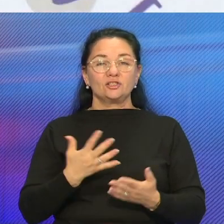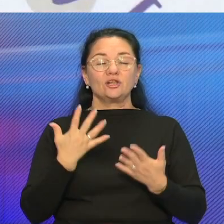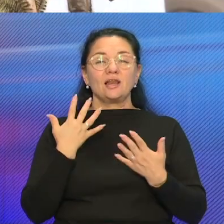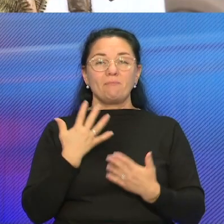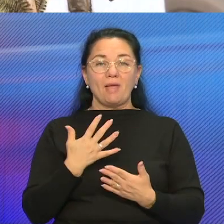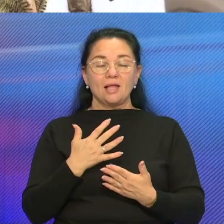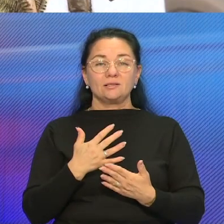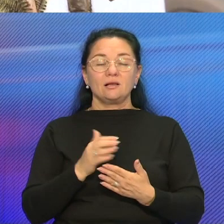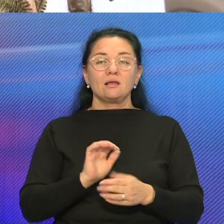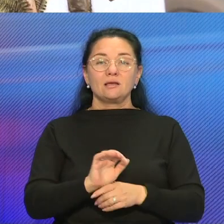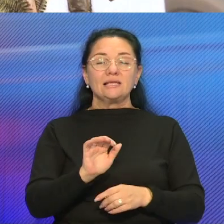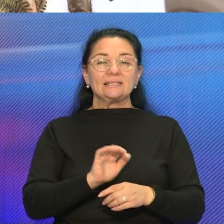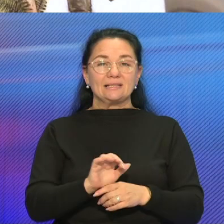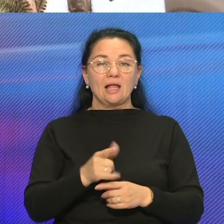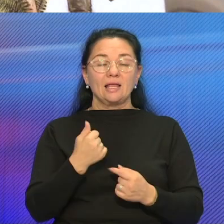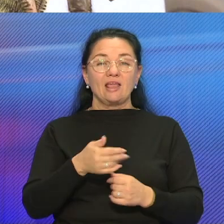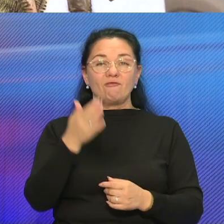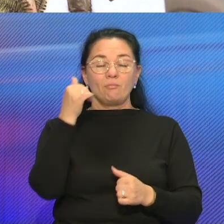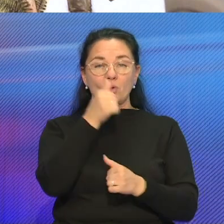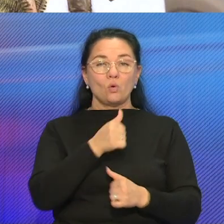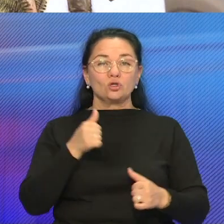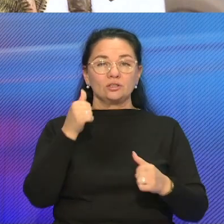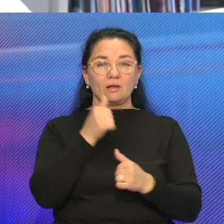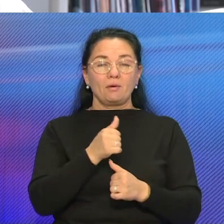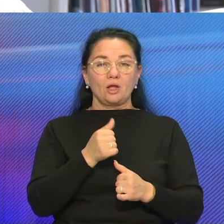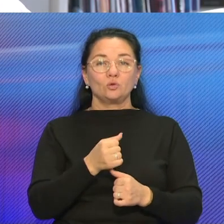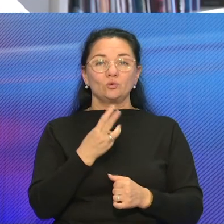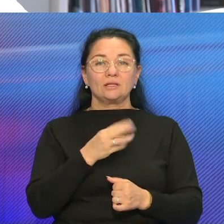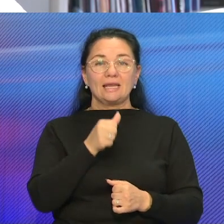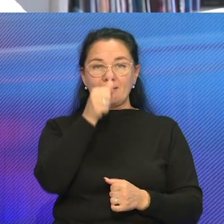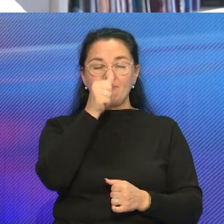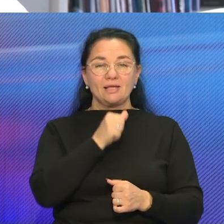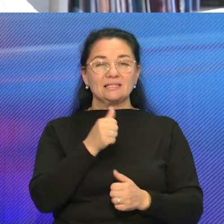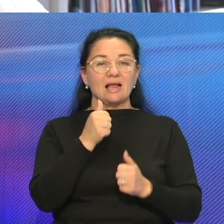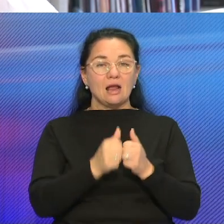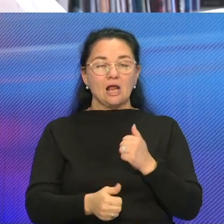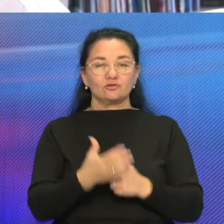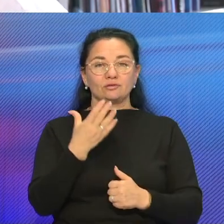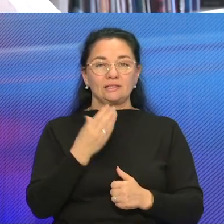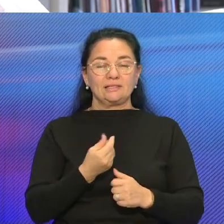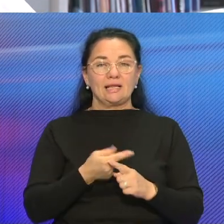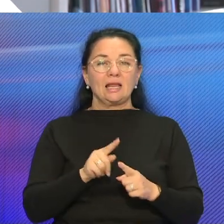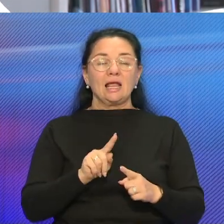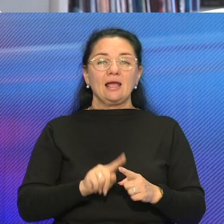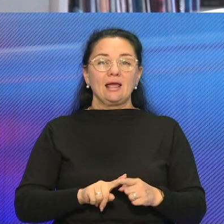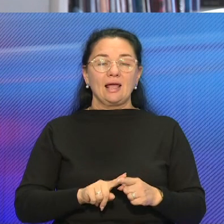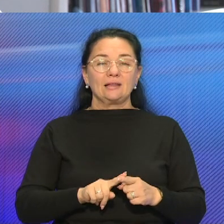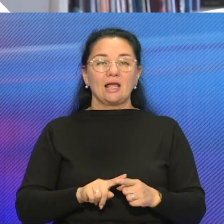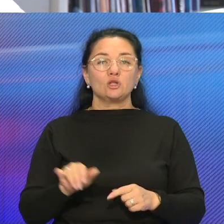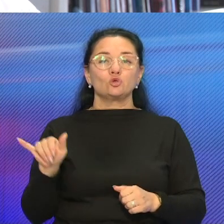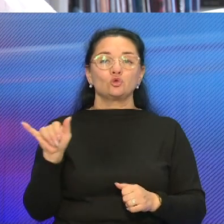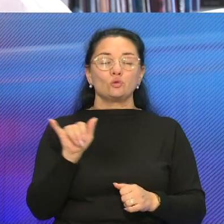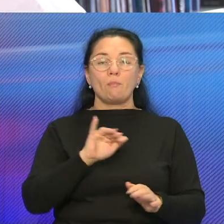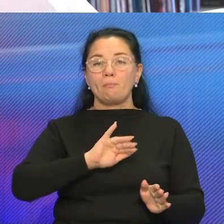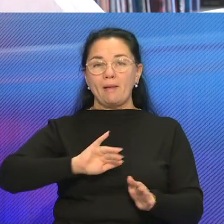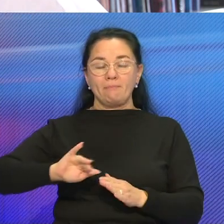раз і шли ў минулім годзі парады трі місяці. Што дня, це апрача субботі і неделі.